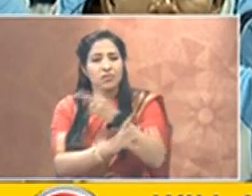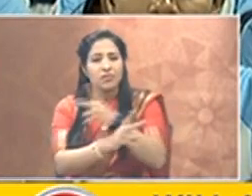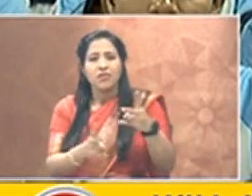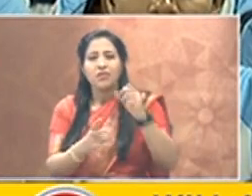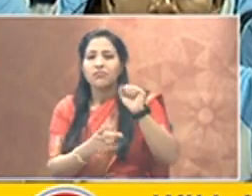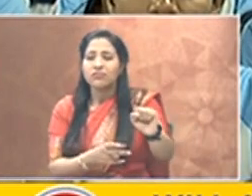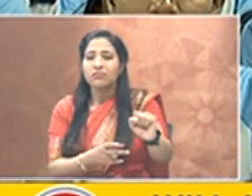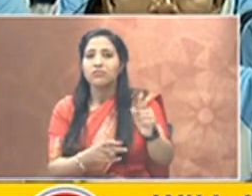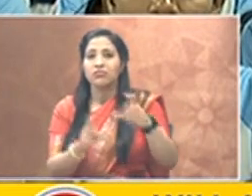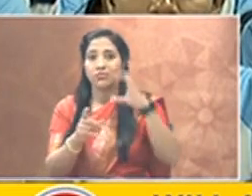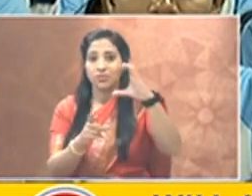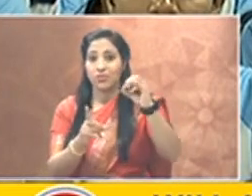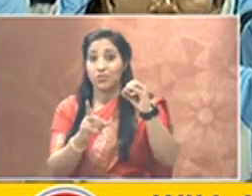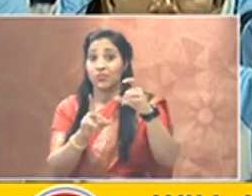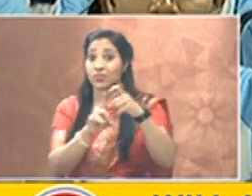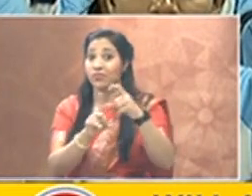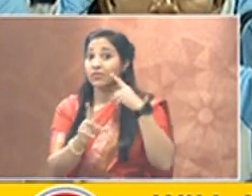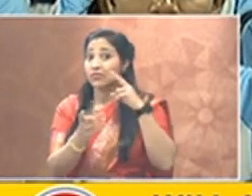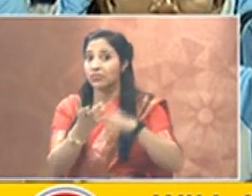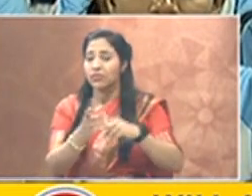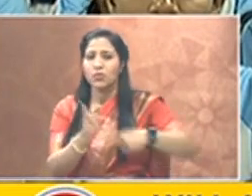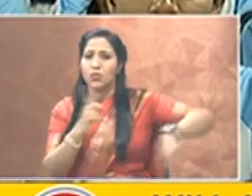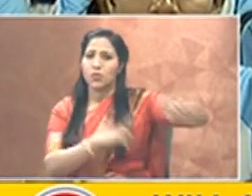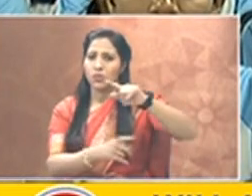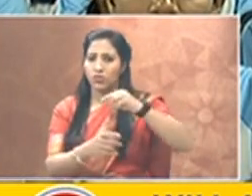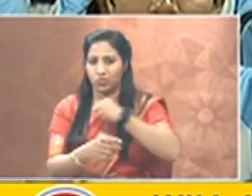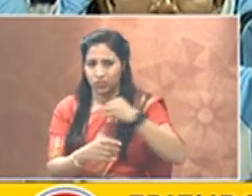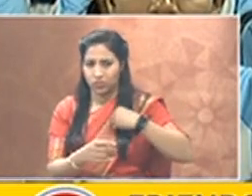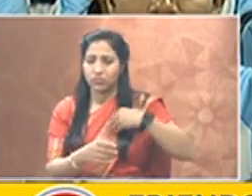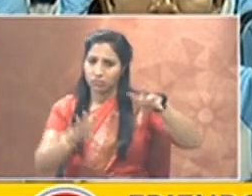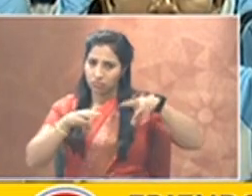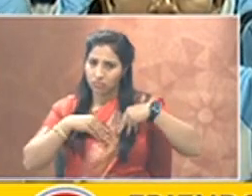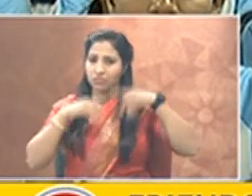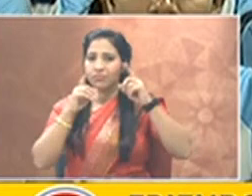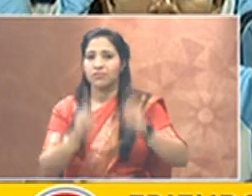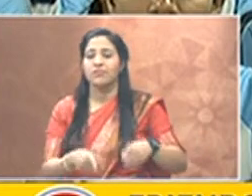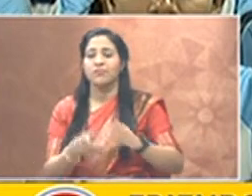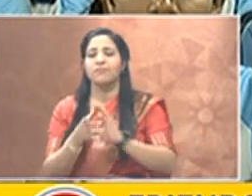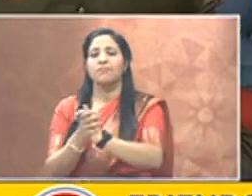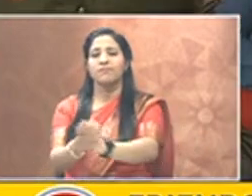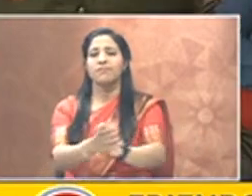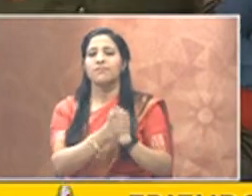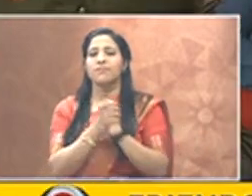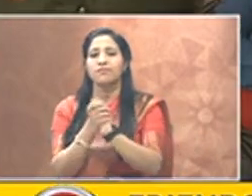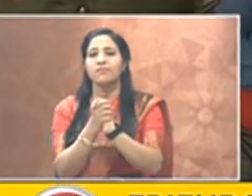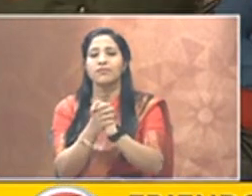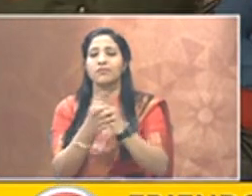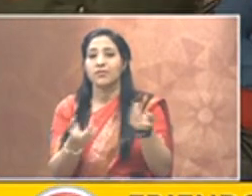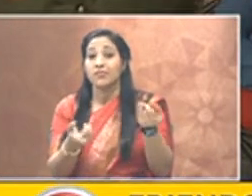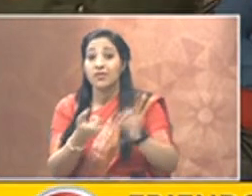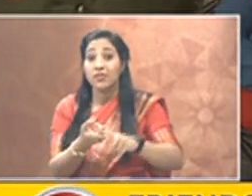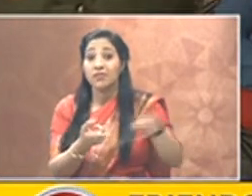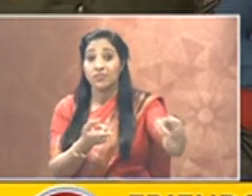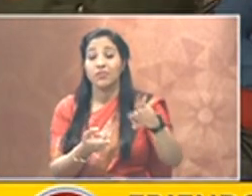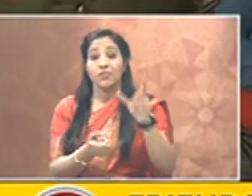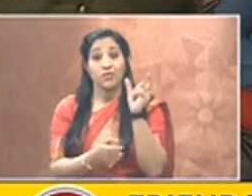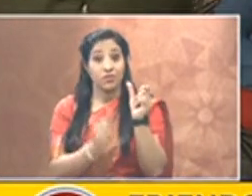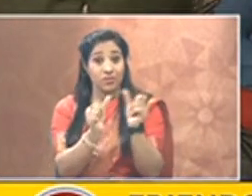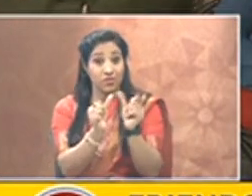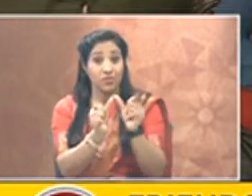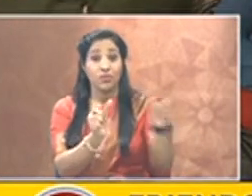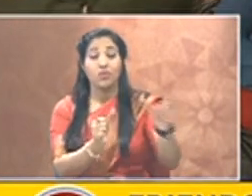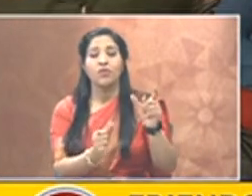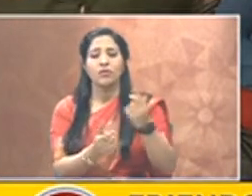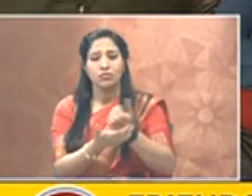को जल्द से जल्द अपनाएंगे। मेरे साथियों, जब आयुष चिकित्सा पद्धति